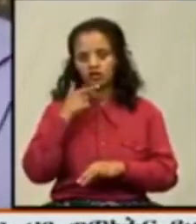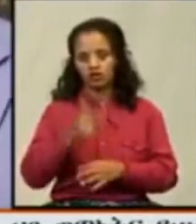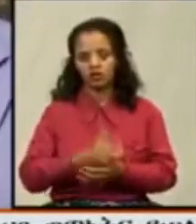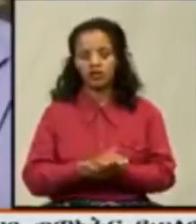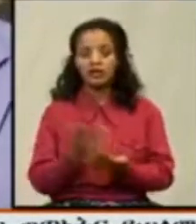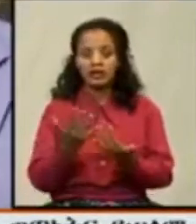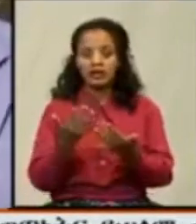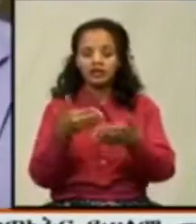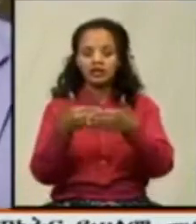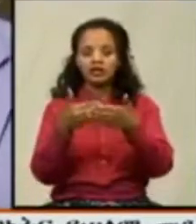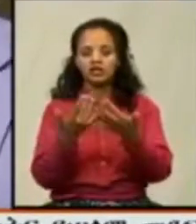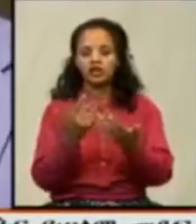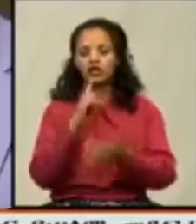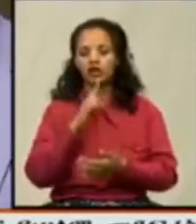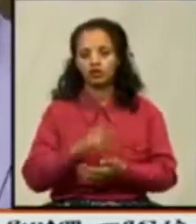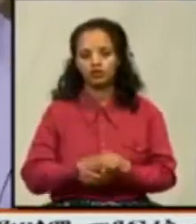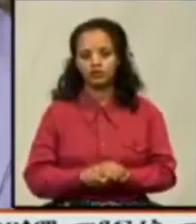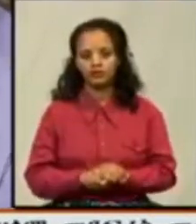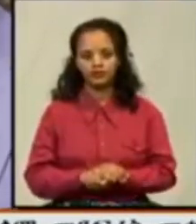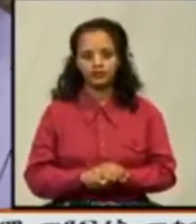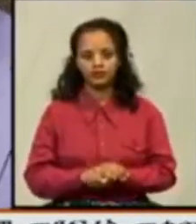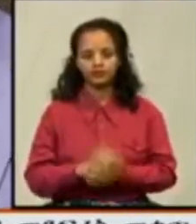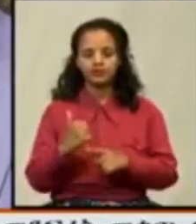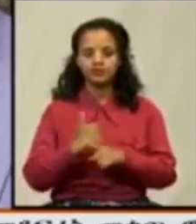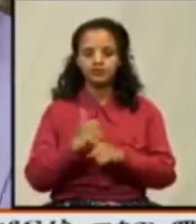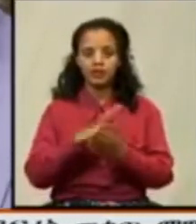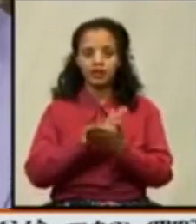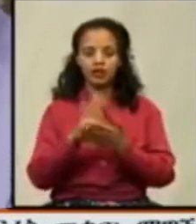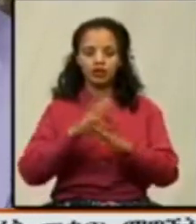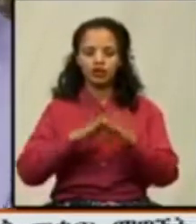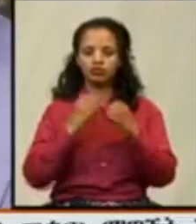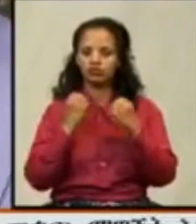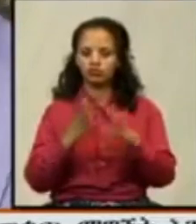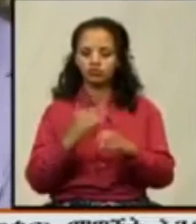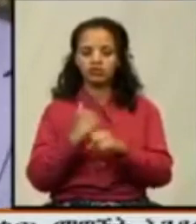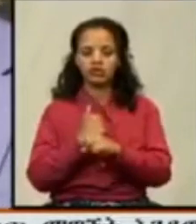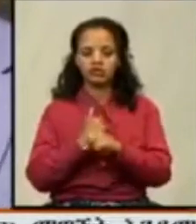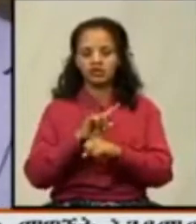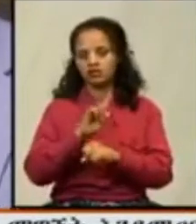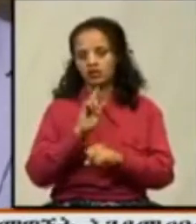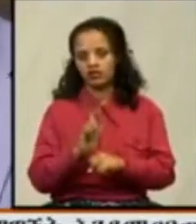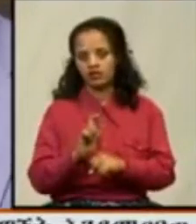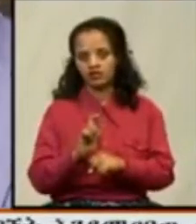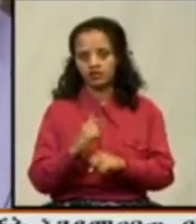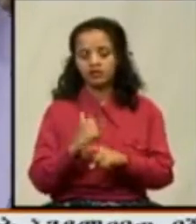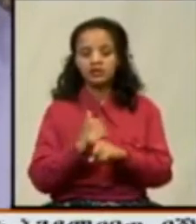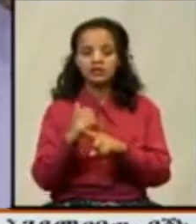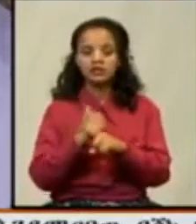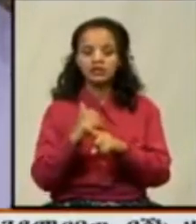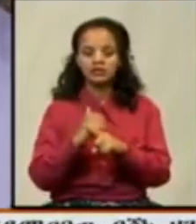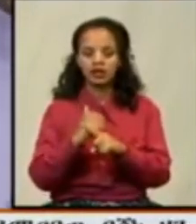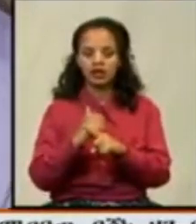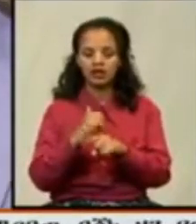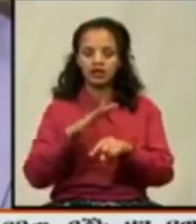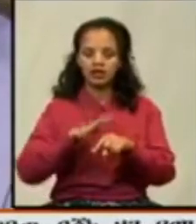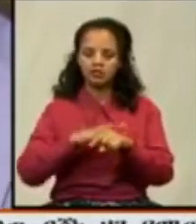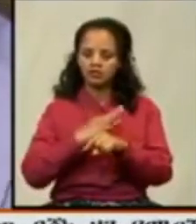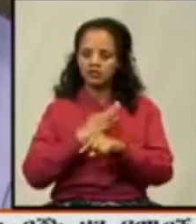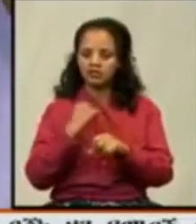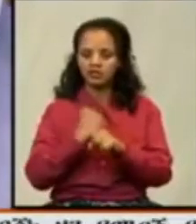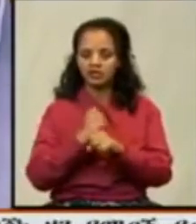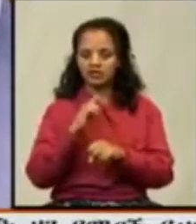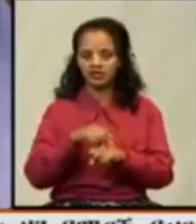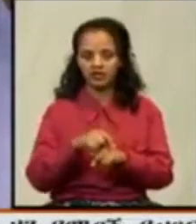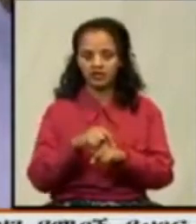ገና ተደራሽነት ገና ነው። የስልጠናው ጥራት ላይ ብዙ ስራ መስራትን ይጠይቃል። በስልጠናው አግባብነት ላይ ብዙ ስራ መስራትን ይጠይቃል።